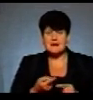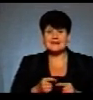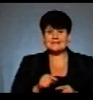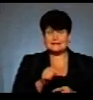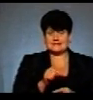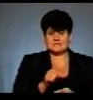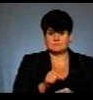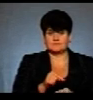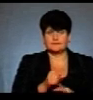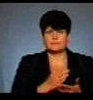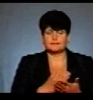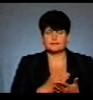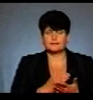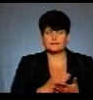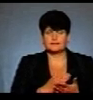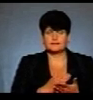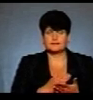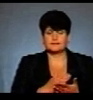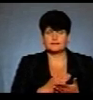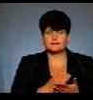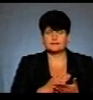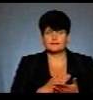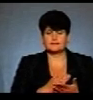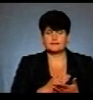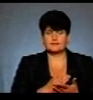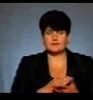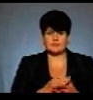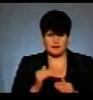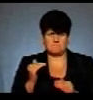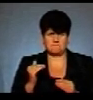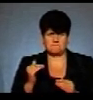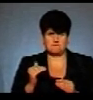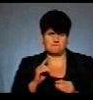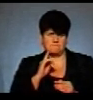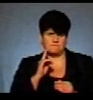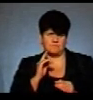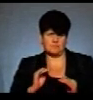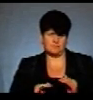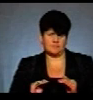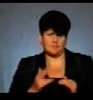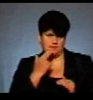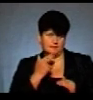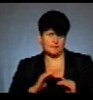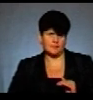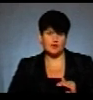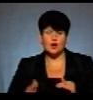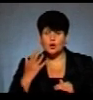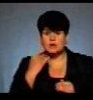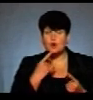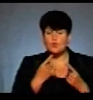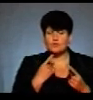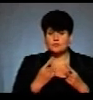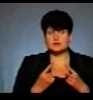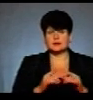насправді є з набагато молодшого віку. Якщо говорити, коли розпочинати роботу